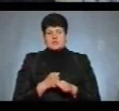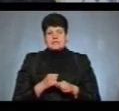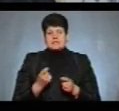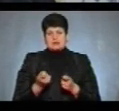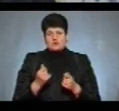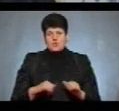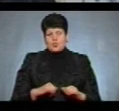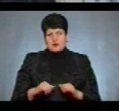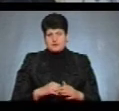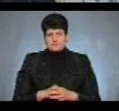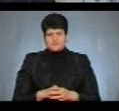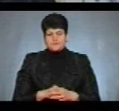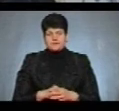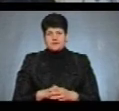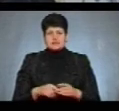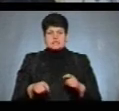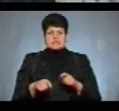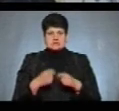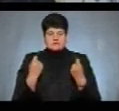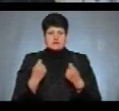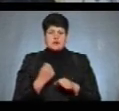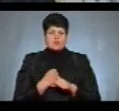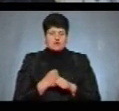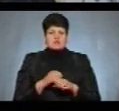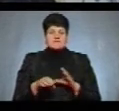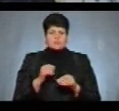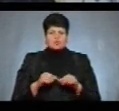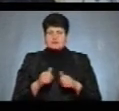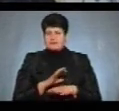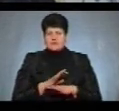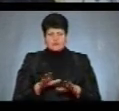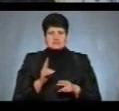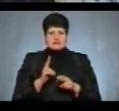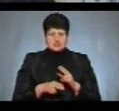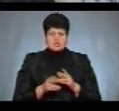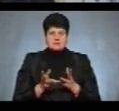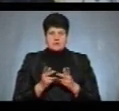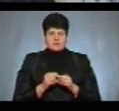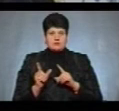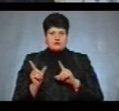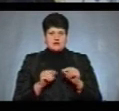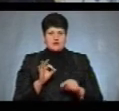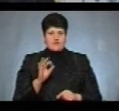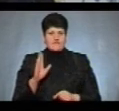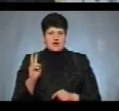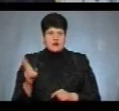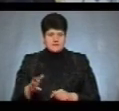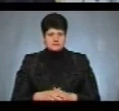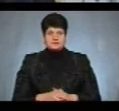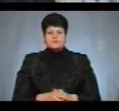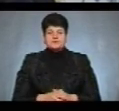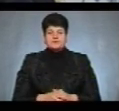хуліганства. Зірвана робота дільничної виборчої комісії не була, вони закінчили підрахунок, виїхали на ОВК. Крім цього,